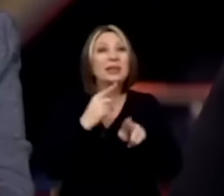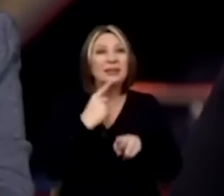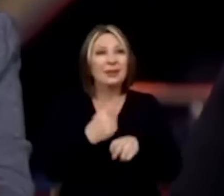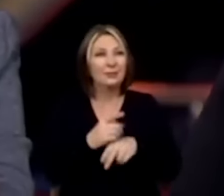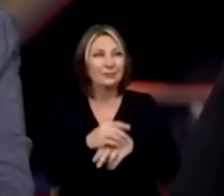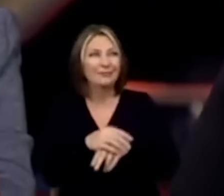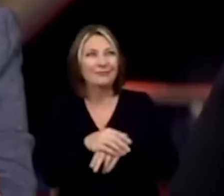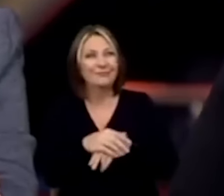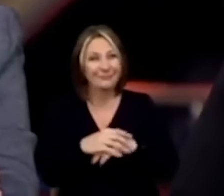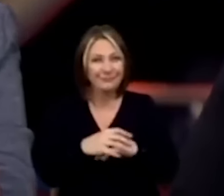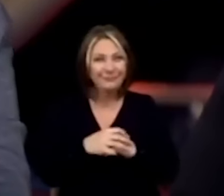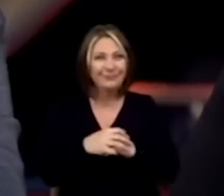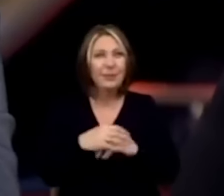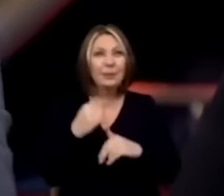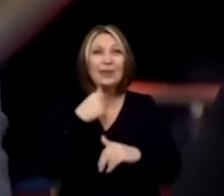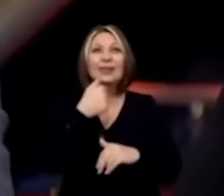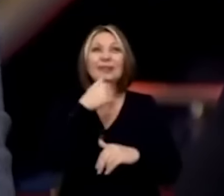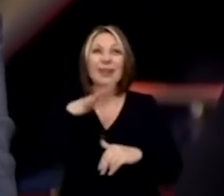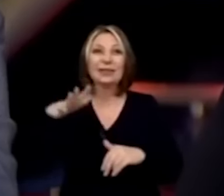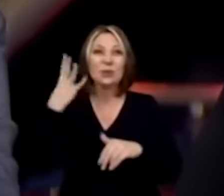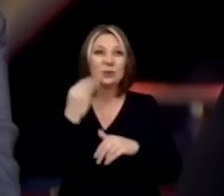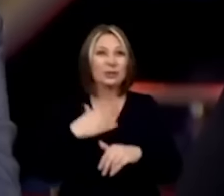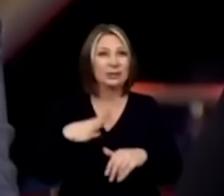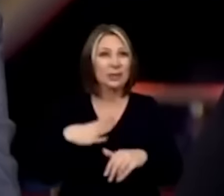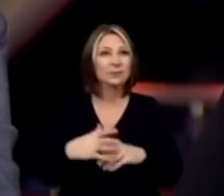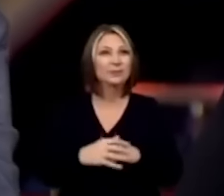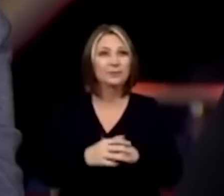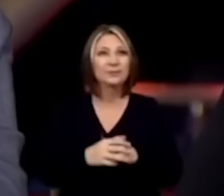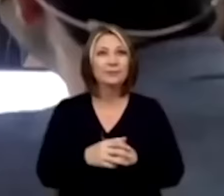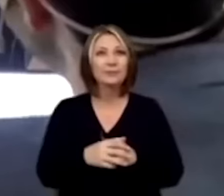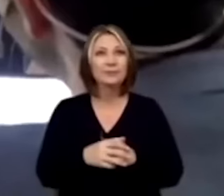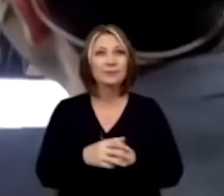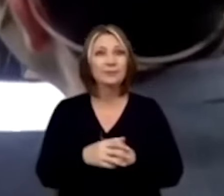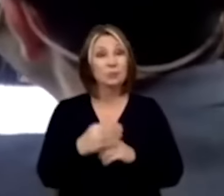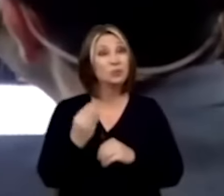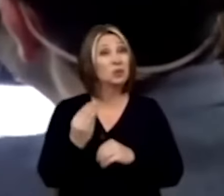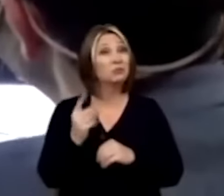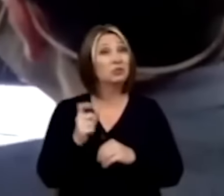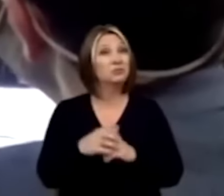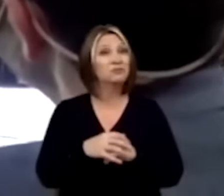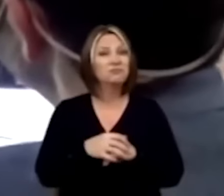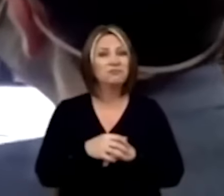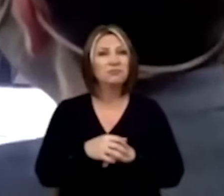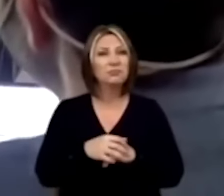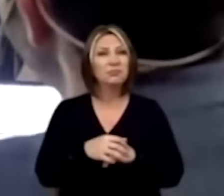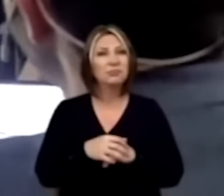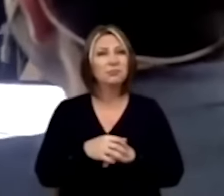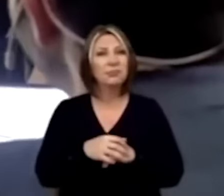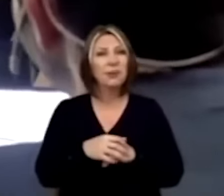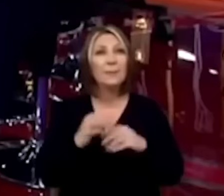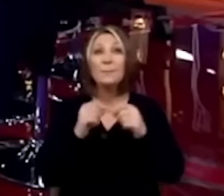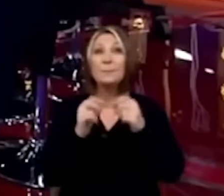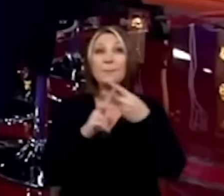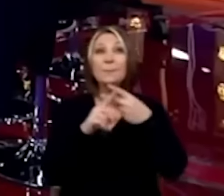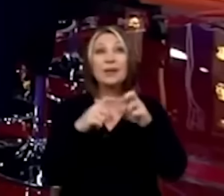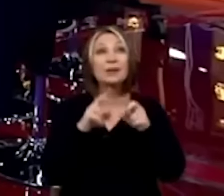dedi. Ben Deniz olmasını isterdim. Deniz. Güzelmiş. Berk,